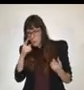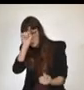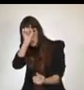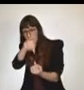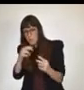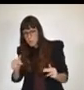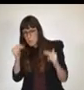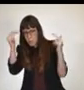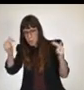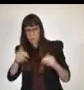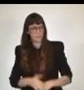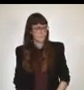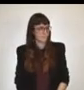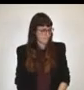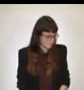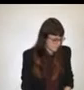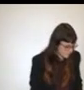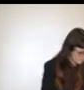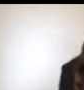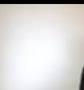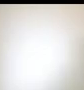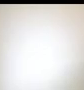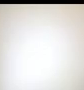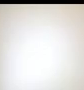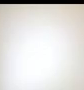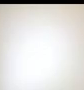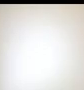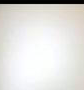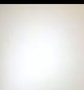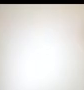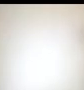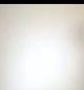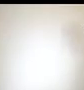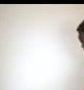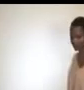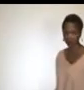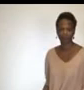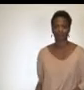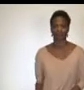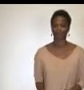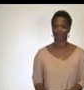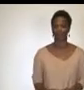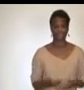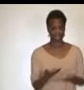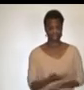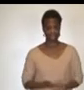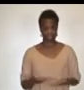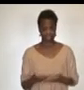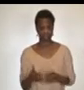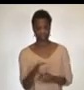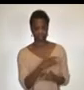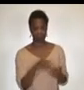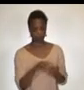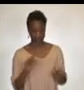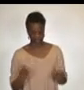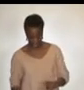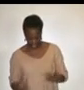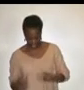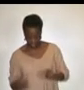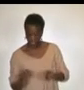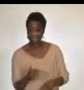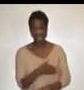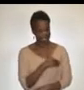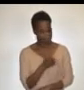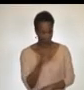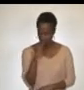social est très difficile. Les agents sont globalement très meurtris par ce qui s'est passé. Ils se sentent trahis, victimes d'une